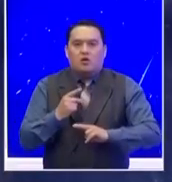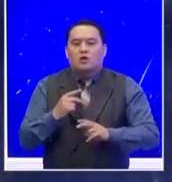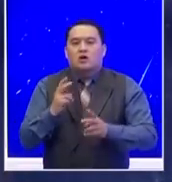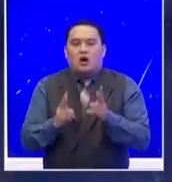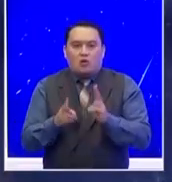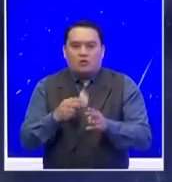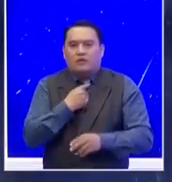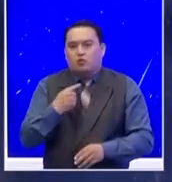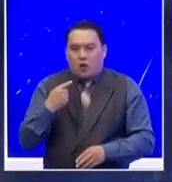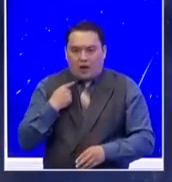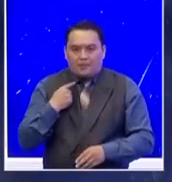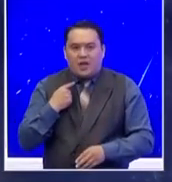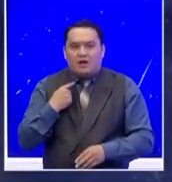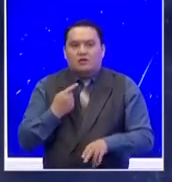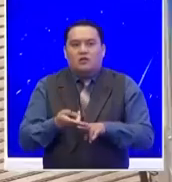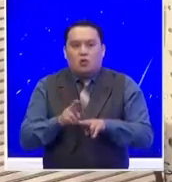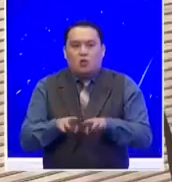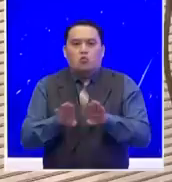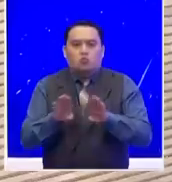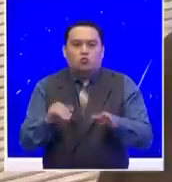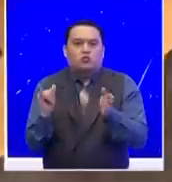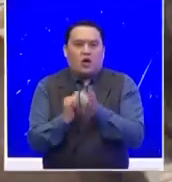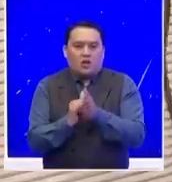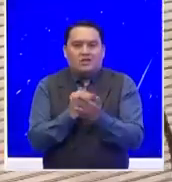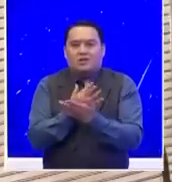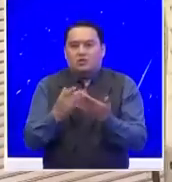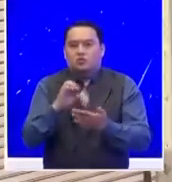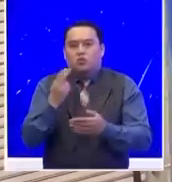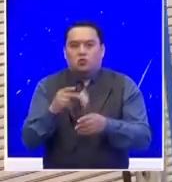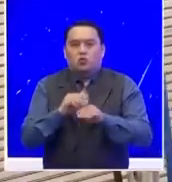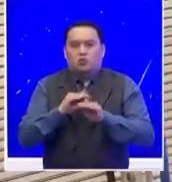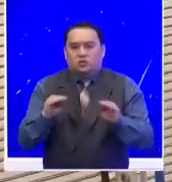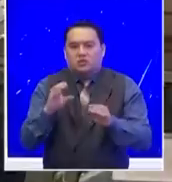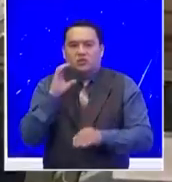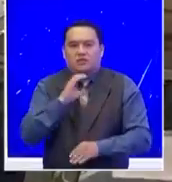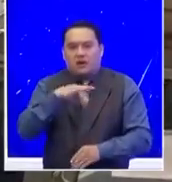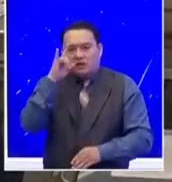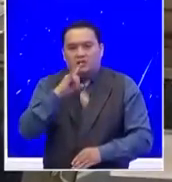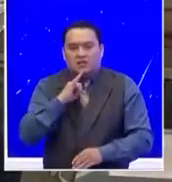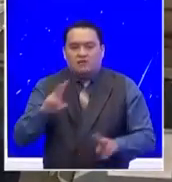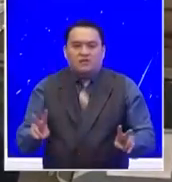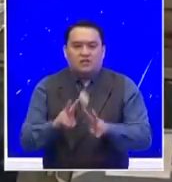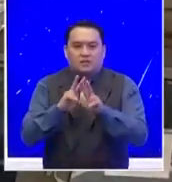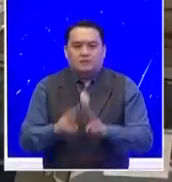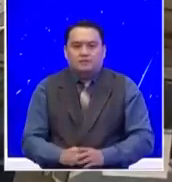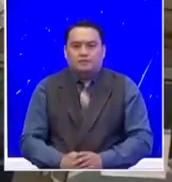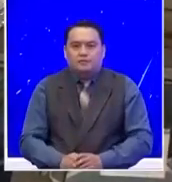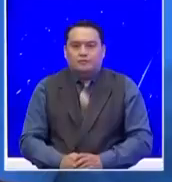кулинарных заведений Талдыкургана. Подобные устройства установлены в ряде социальных учреждений Северного Казахстана и Нур-Султана.